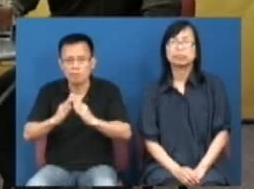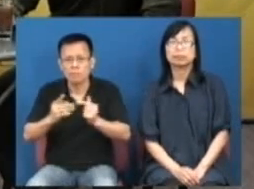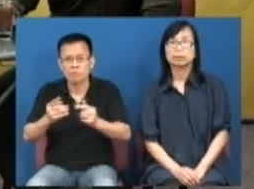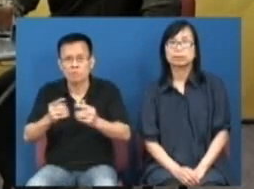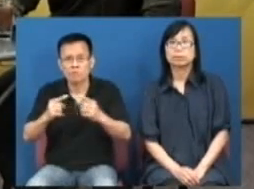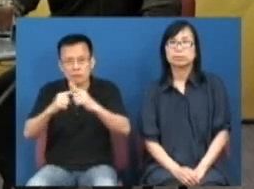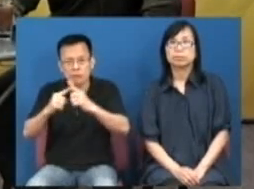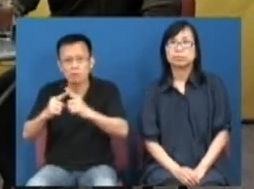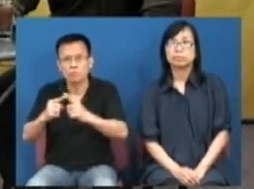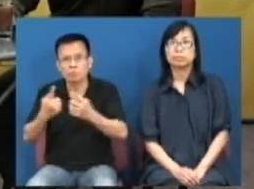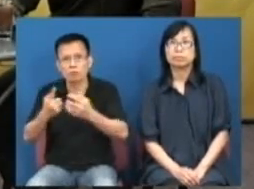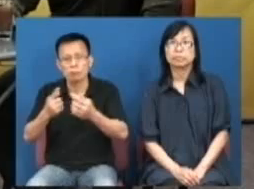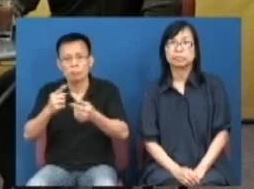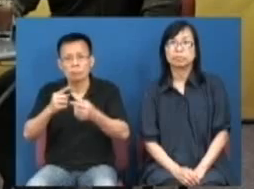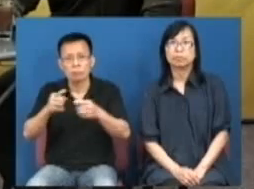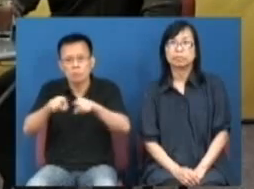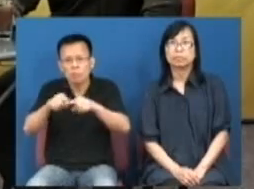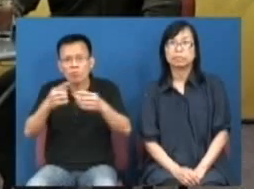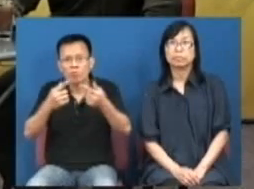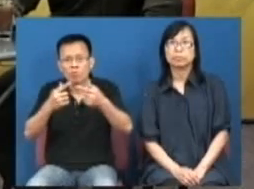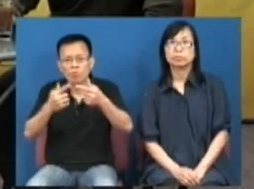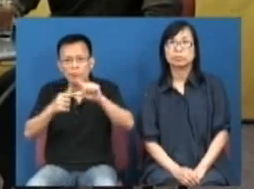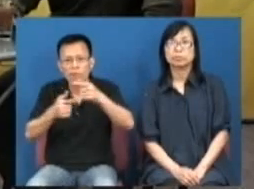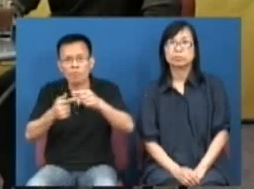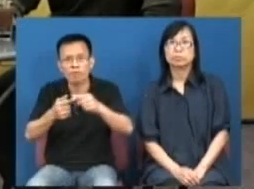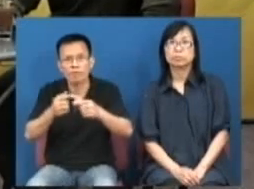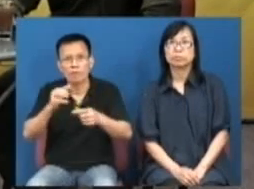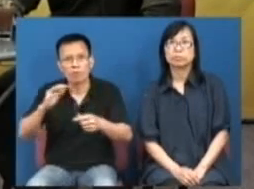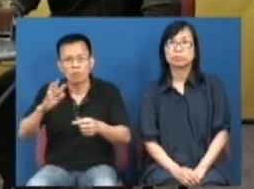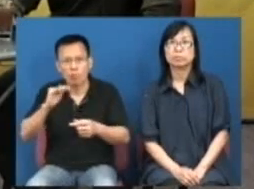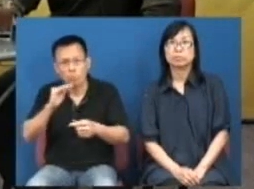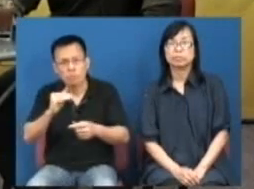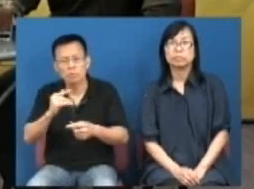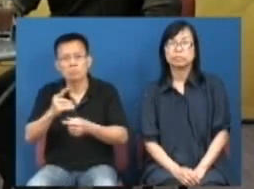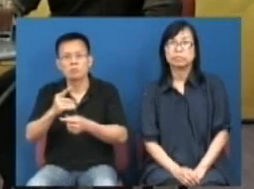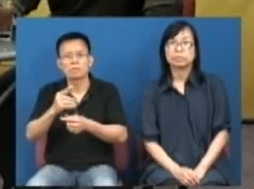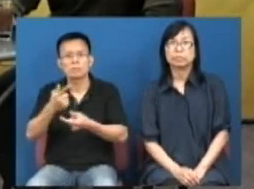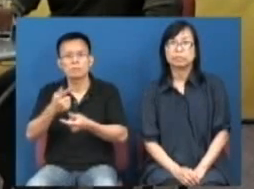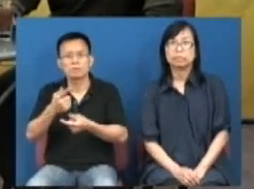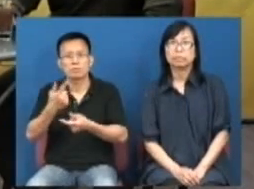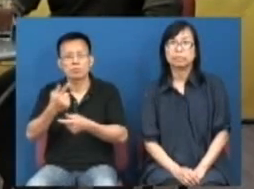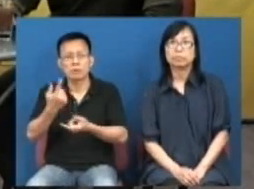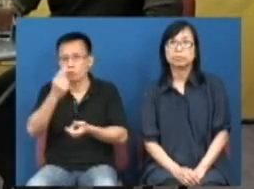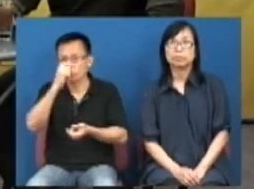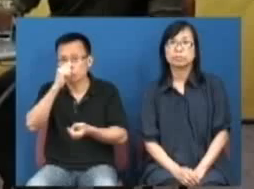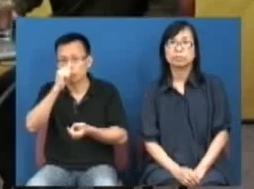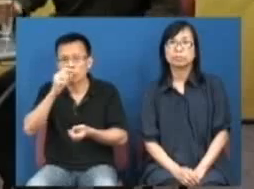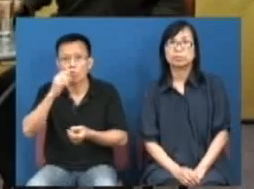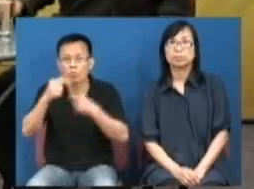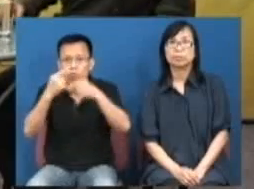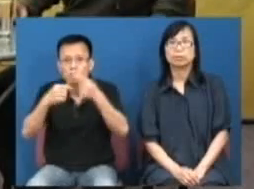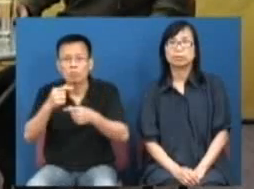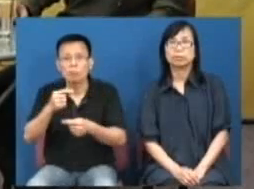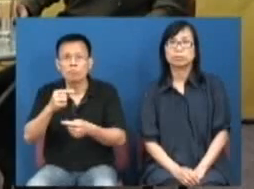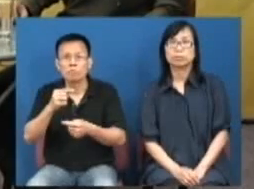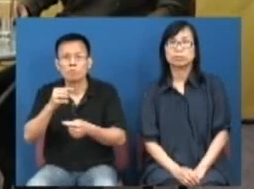平台嘅人士，用嗰個方法對話得唔得啊？咁你不如用俄文同我哋諮詢啦，我唔識俄文噶嘛，咁你中意話個結果